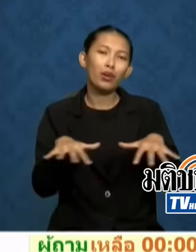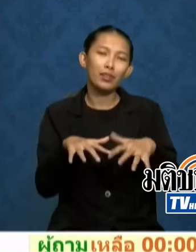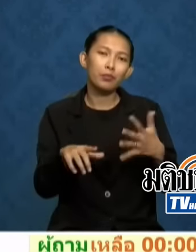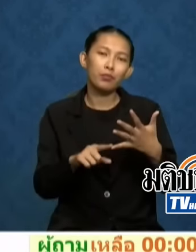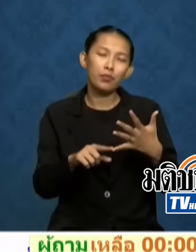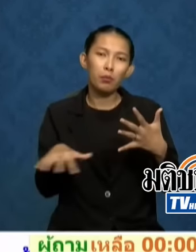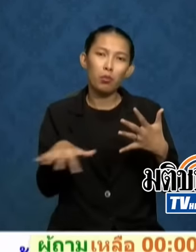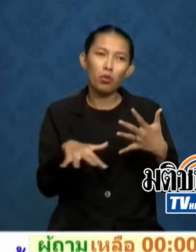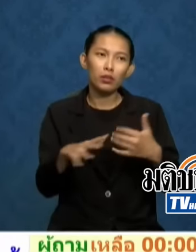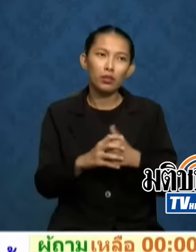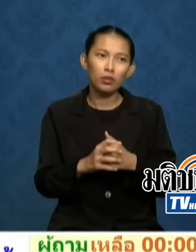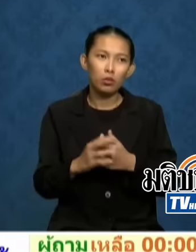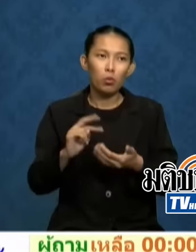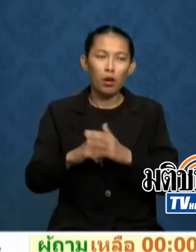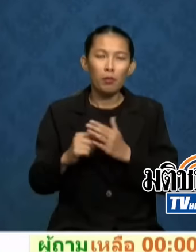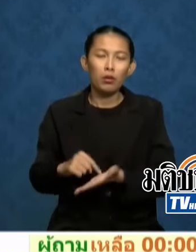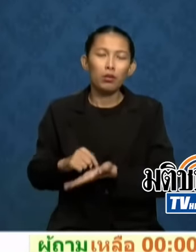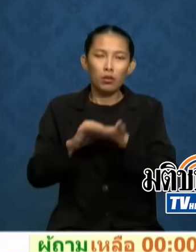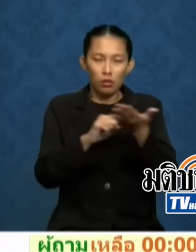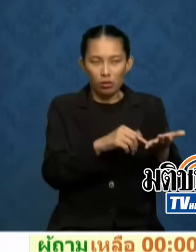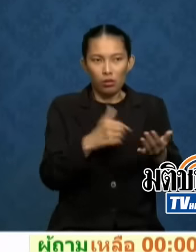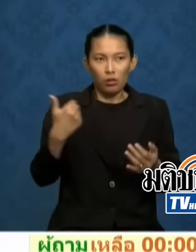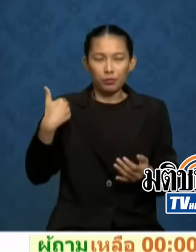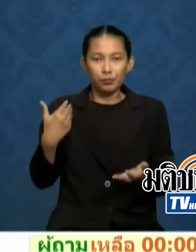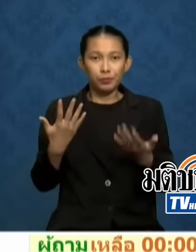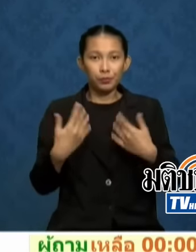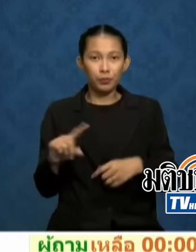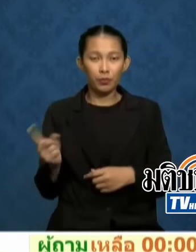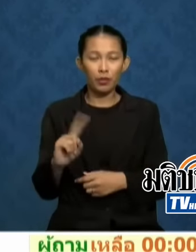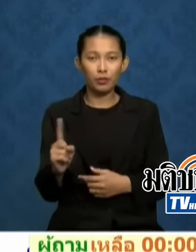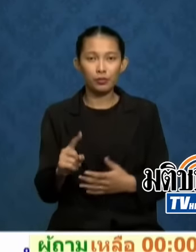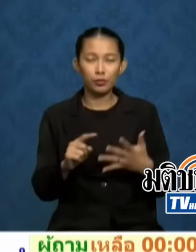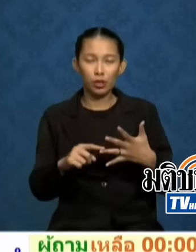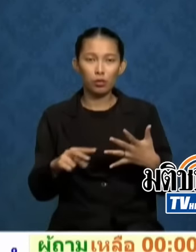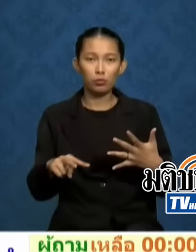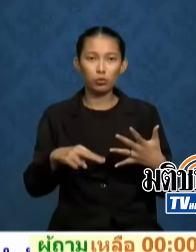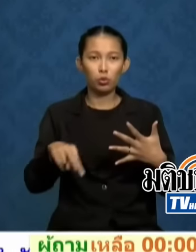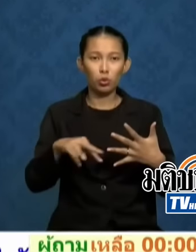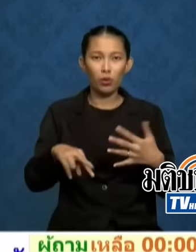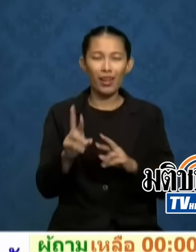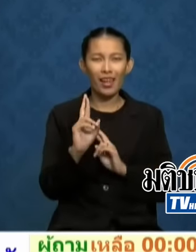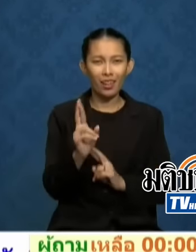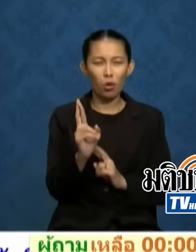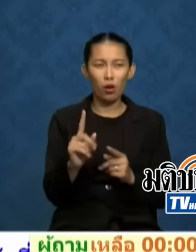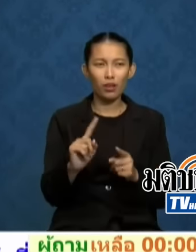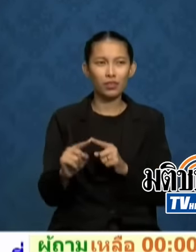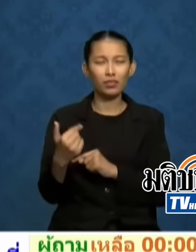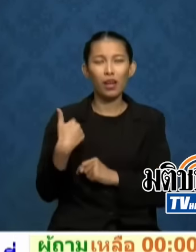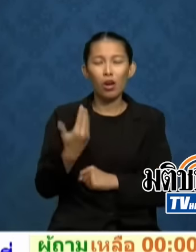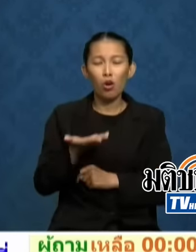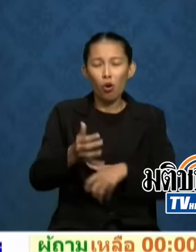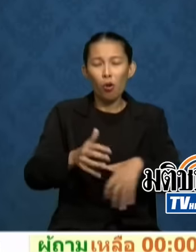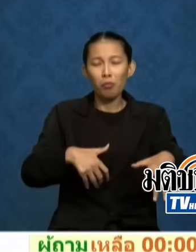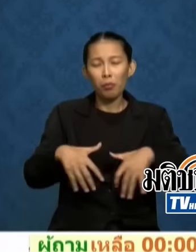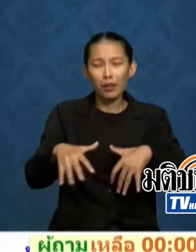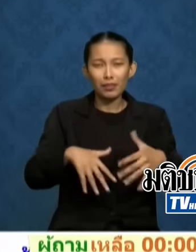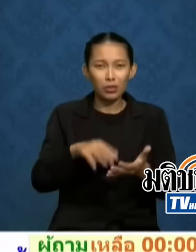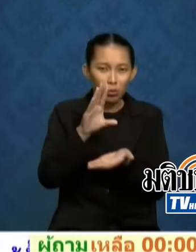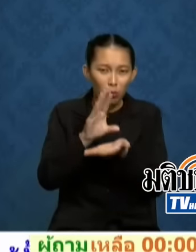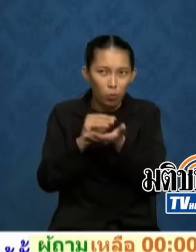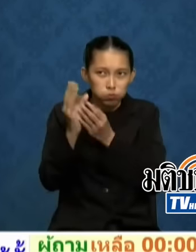ป็นภาวะปกติเขาก็จะส่งข้อมูลไปอย่างนี้นะครับเรื่องของภาวะการเฝ้าระวังสถานการณ์ที่อยู่ในการเฝ้าระวังขอประชาชนติดตาม